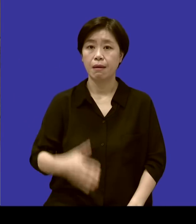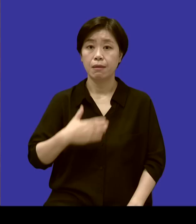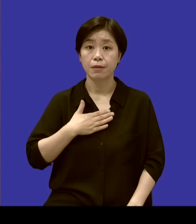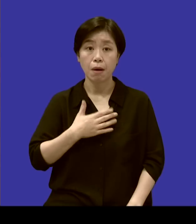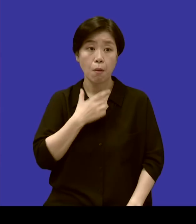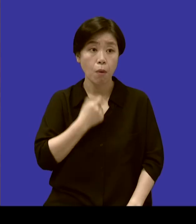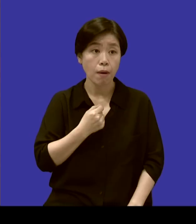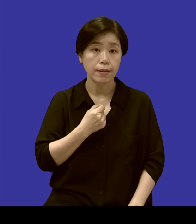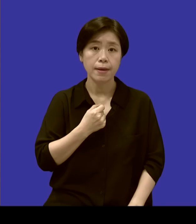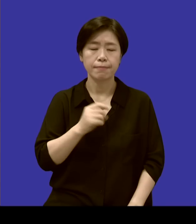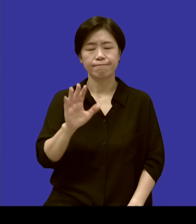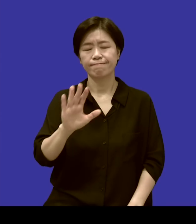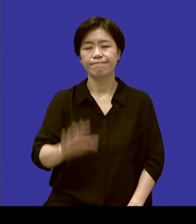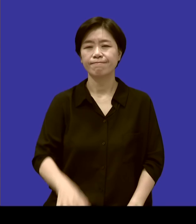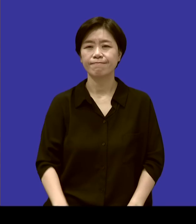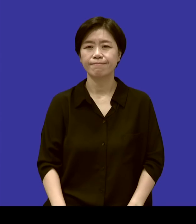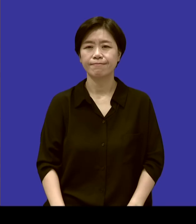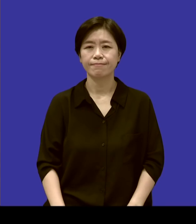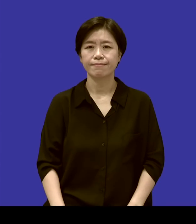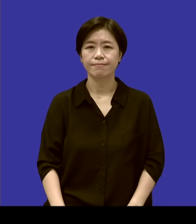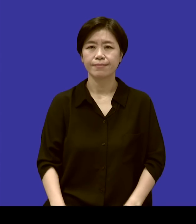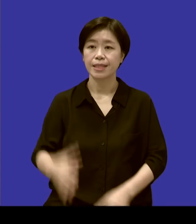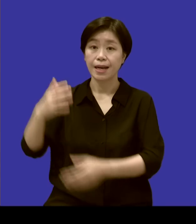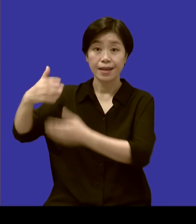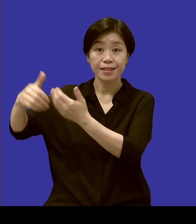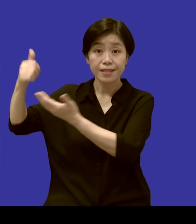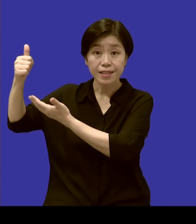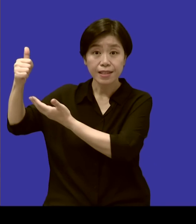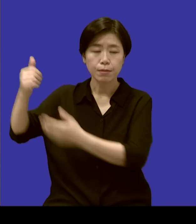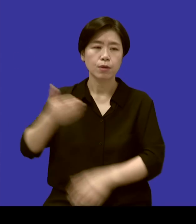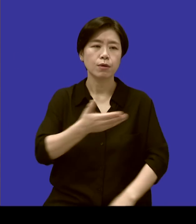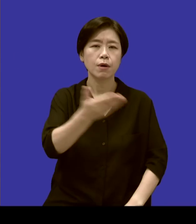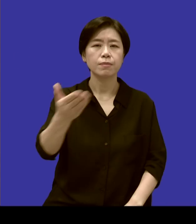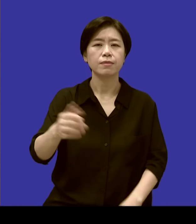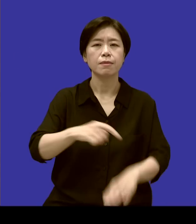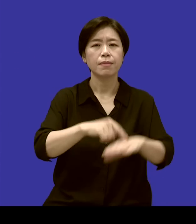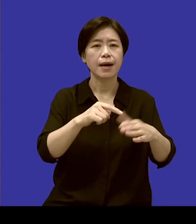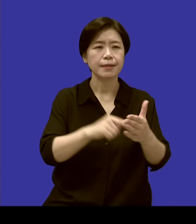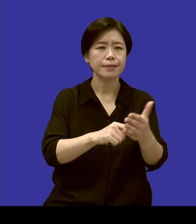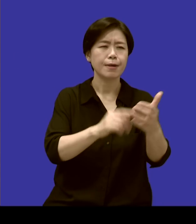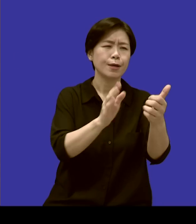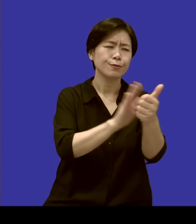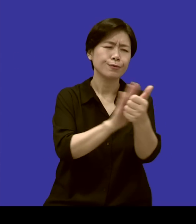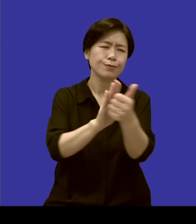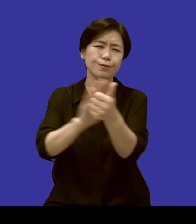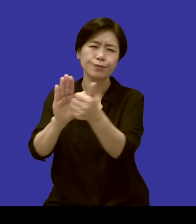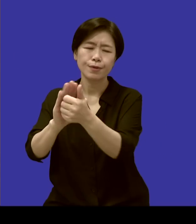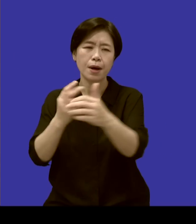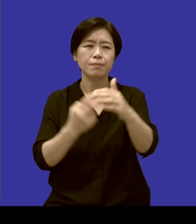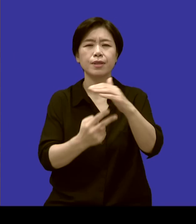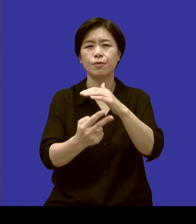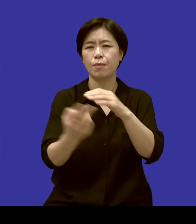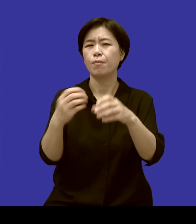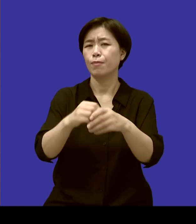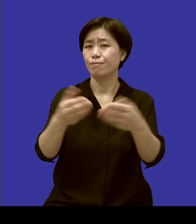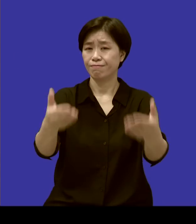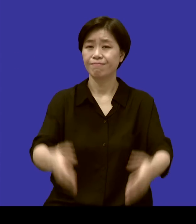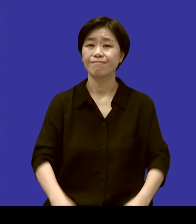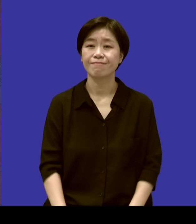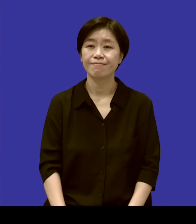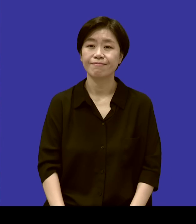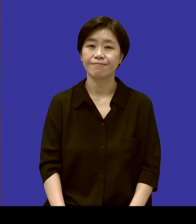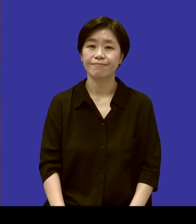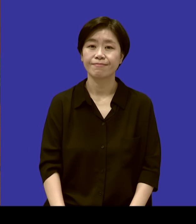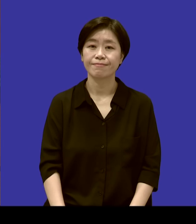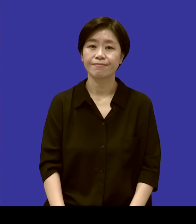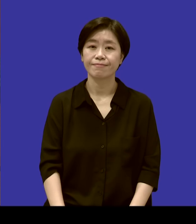아니었어요. 그러니까 하나님은 우리의 마음까지도 싹 이렇게 만지셔서 그런 비전을 품게 하시는 것 같아요. 작품뿐만 아니라